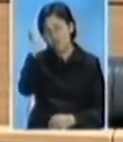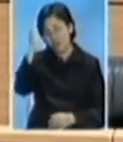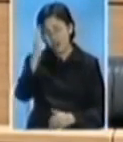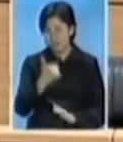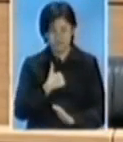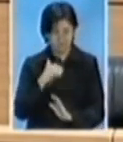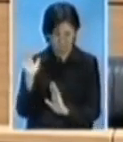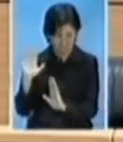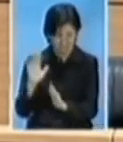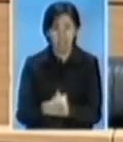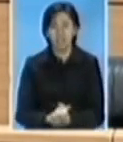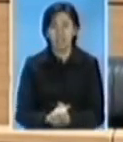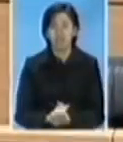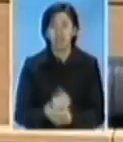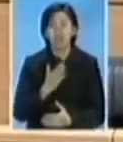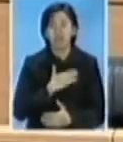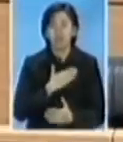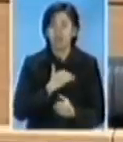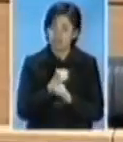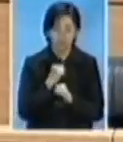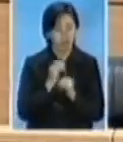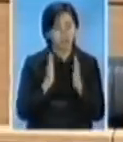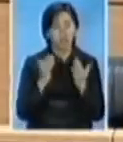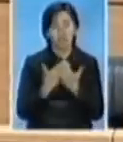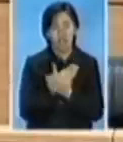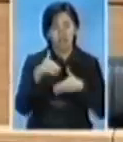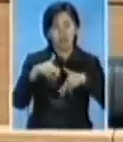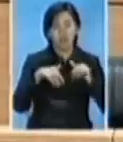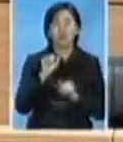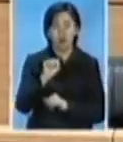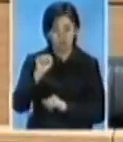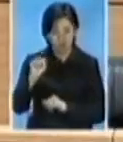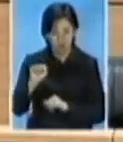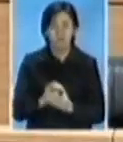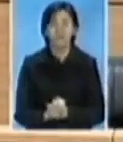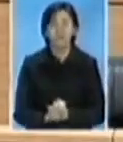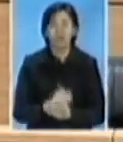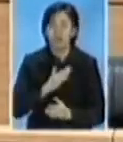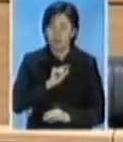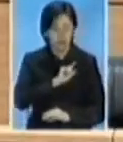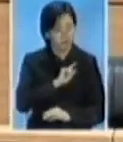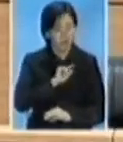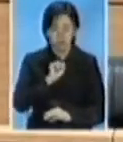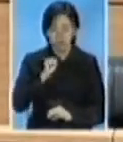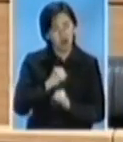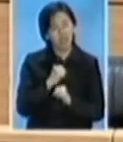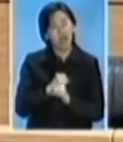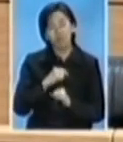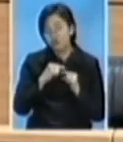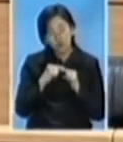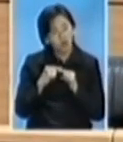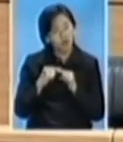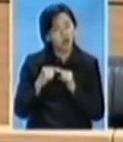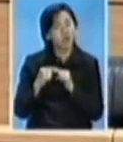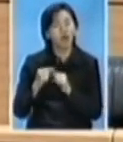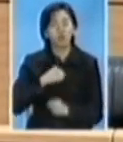ใช่ผมเกิดมาเพื่อเป็นผู้แทนราษฎรและผมจะทำหน้าที่ของผมไปตราบชั่ว